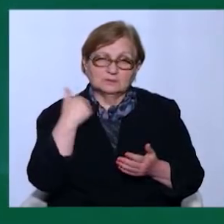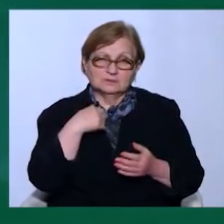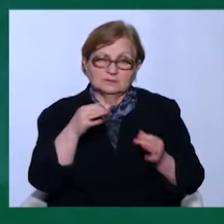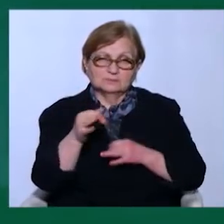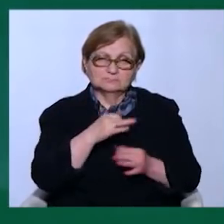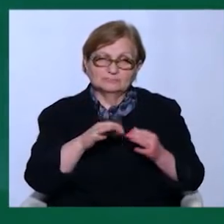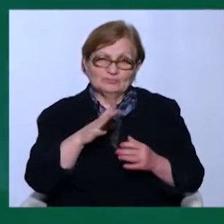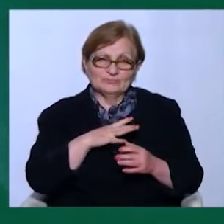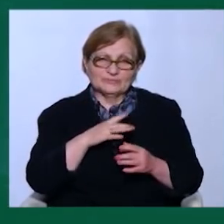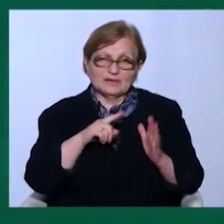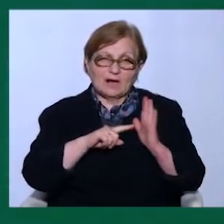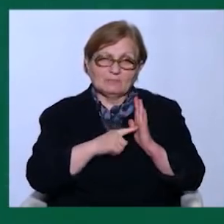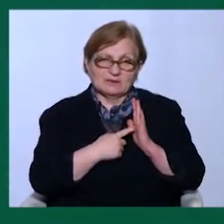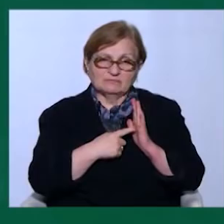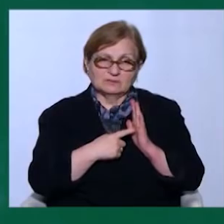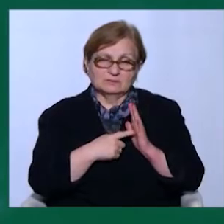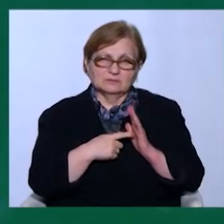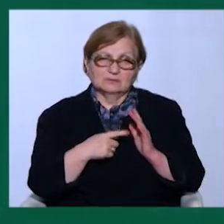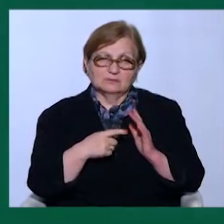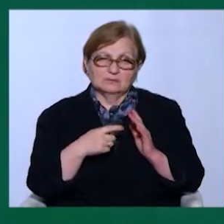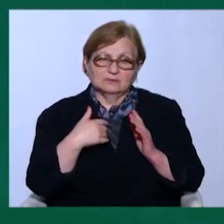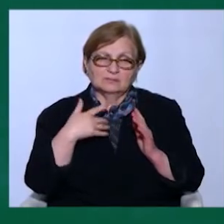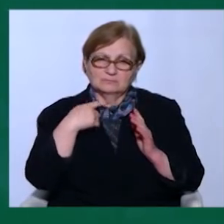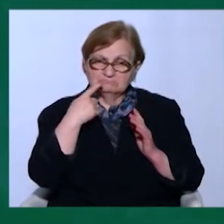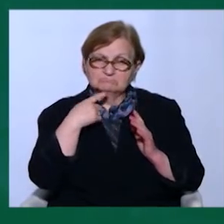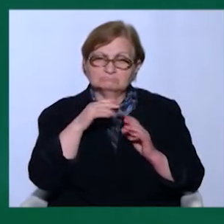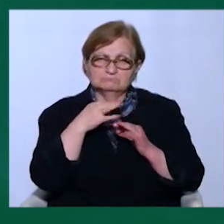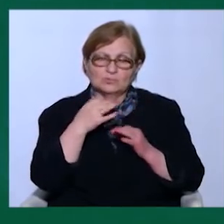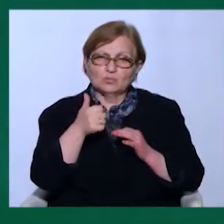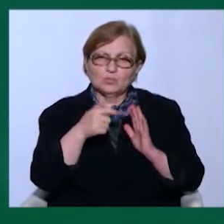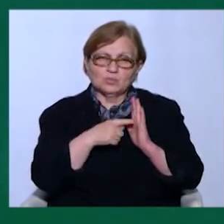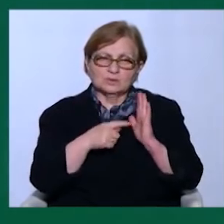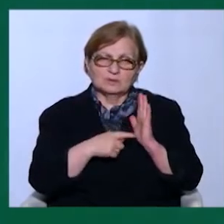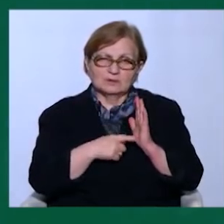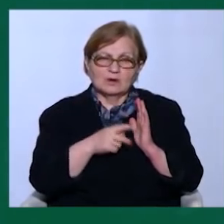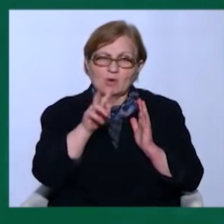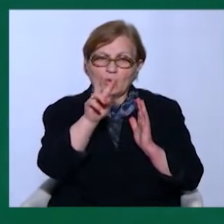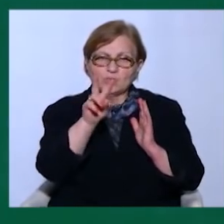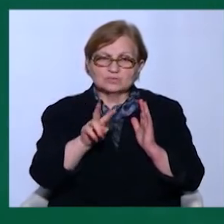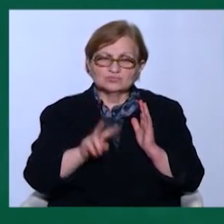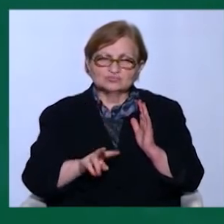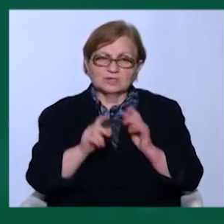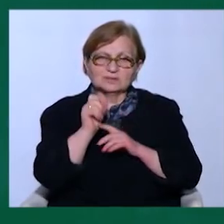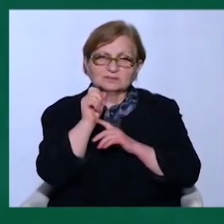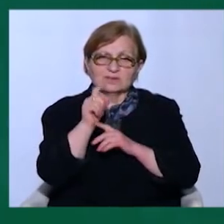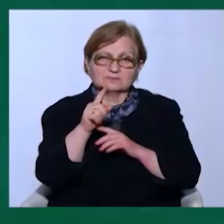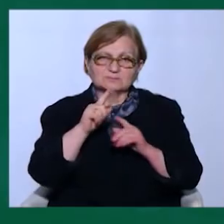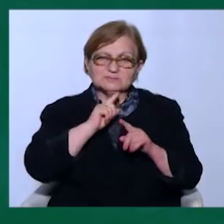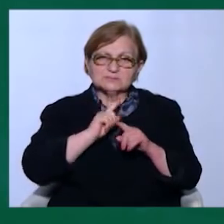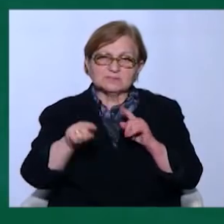ჩვენ ვისაუბრეთ გამრავლებაზე. ასევე ვთქვით, როგორ უნდა გავამრავლოთ ორნიშნარი რიცხვებით 11-ზე ძალიან